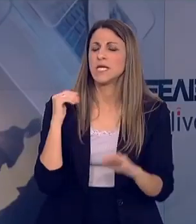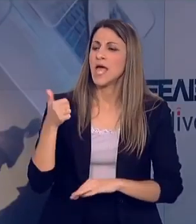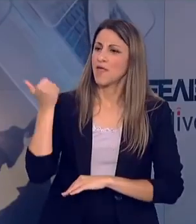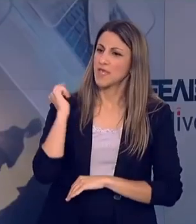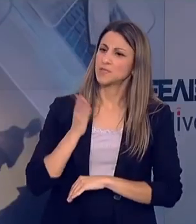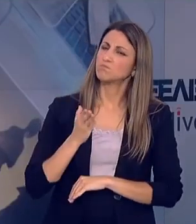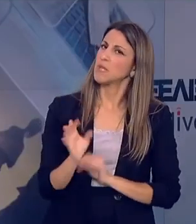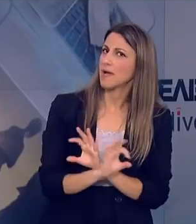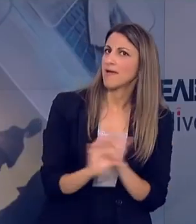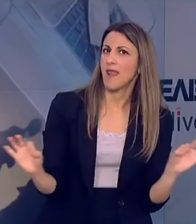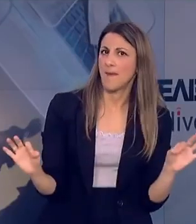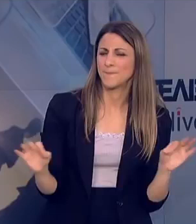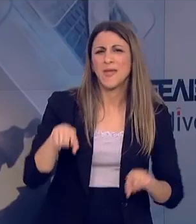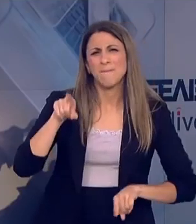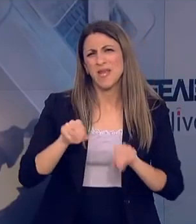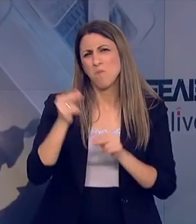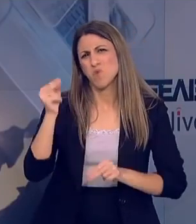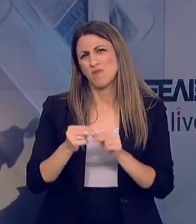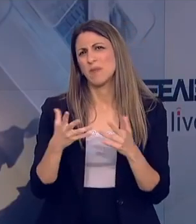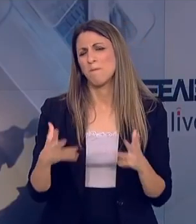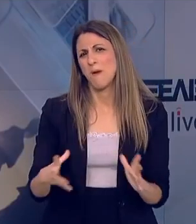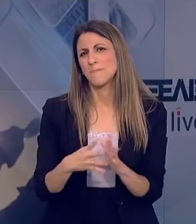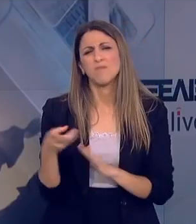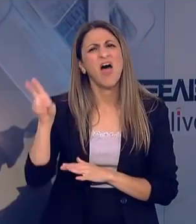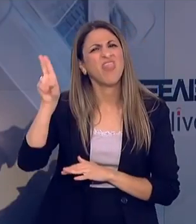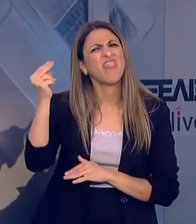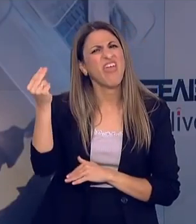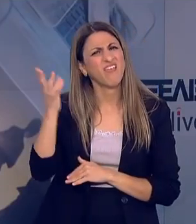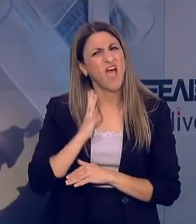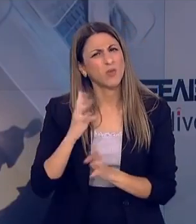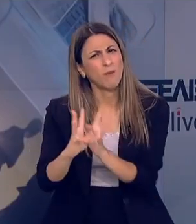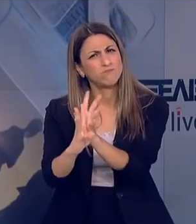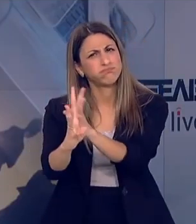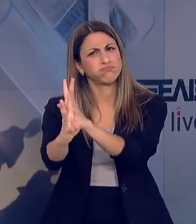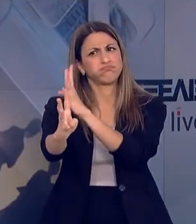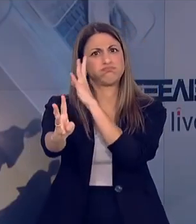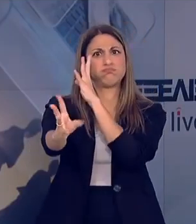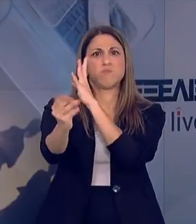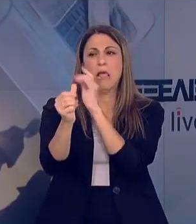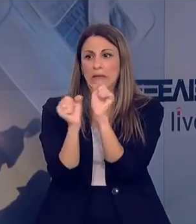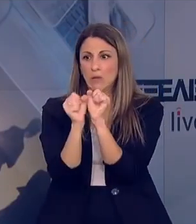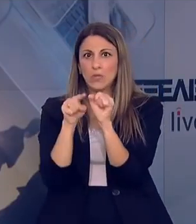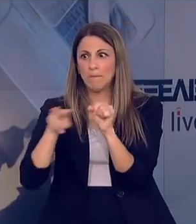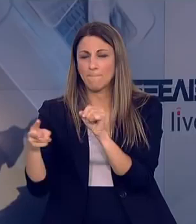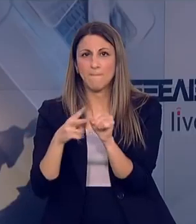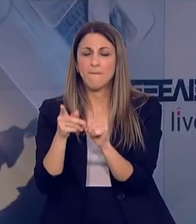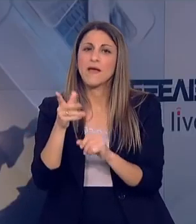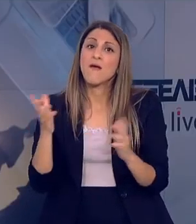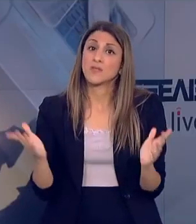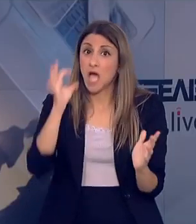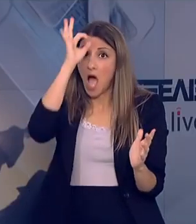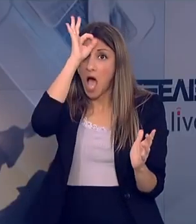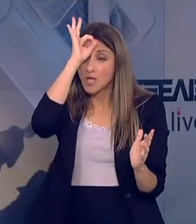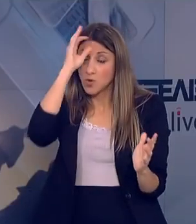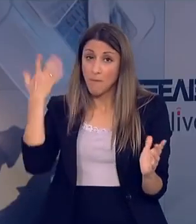κάποια προβλήματα που παρουσιάστηκαν σε κάποια σημεία πληρωμής λογαριασμών της ΔΕΗ, τα οποία και αντιμετωπίστηκαν άμεσα και έγκαιρα. Η γενική εικόνα